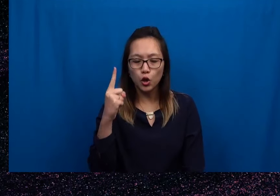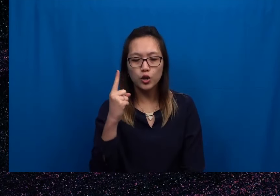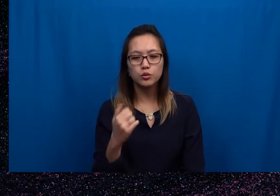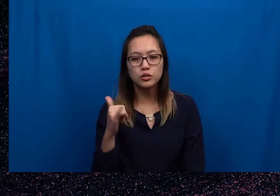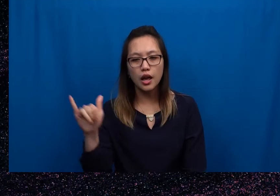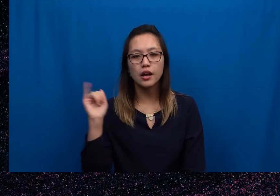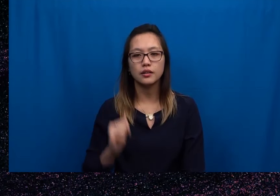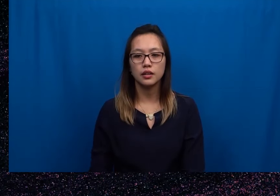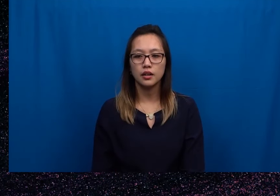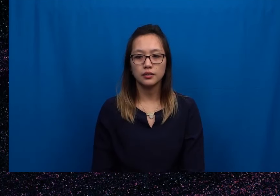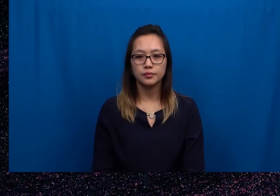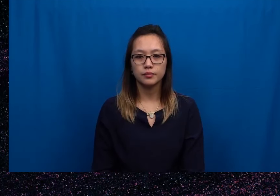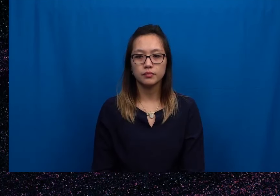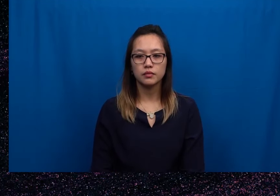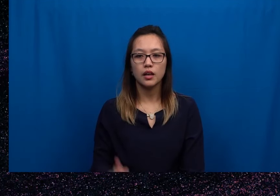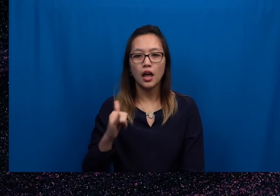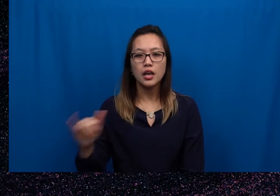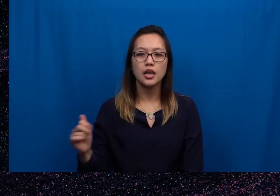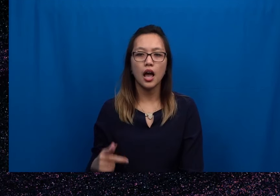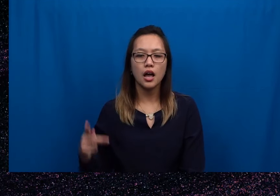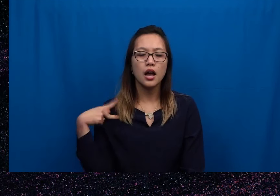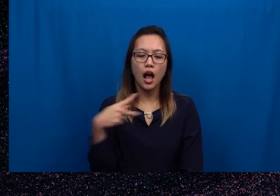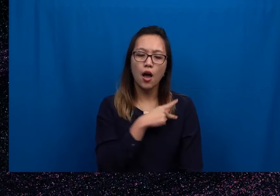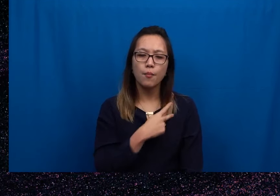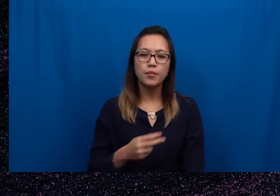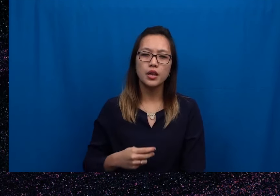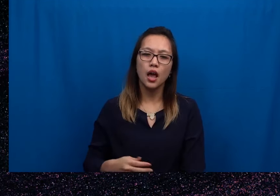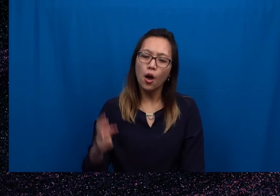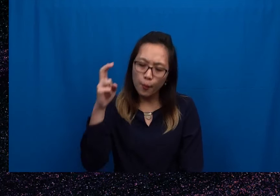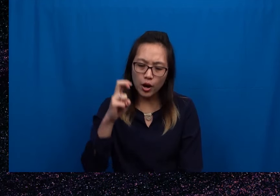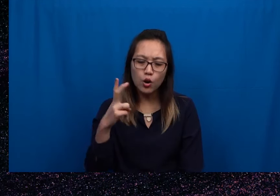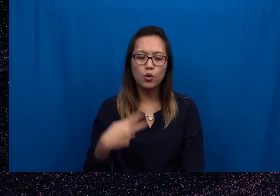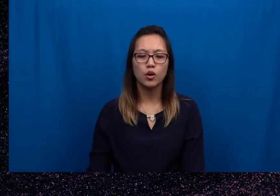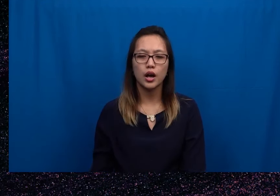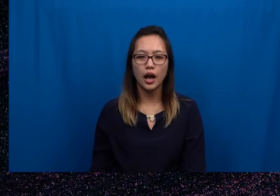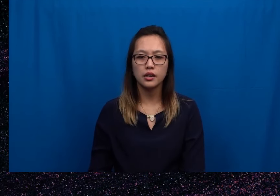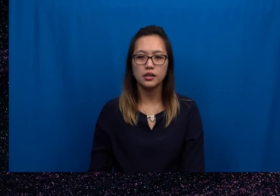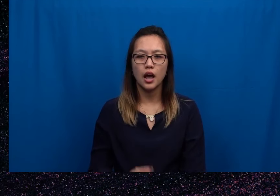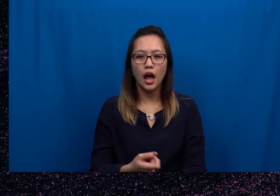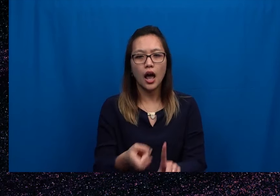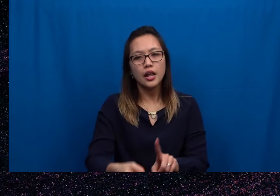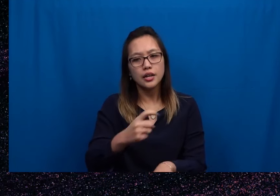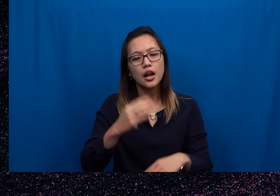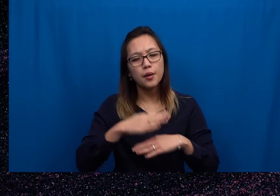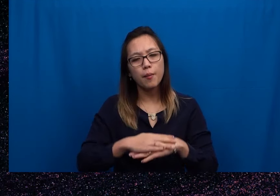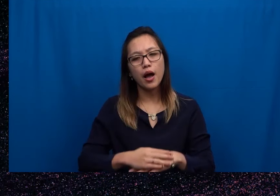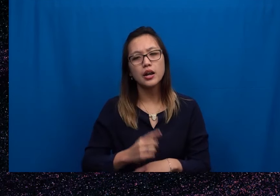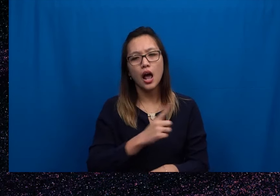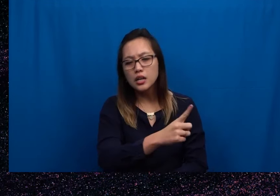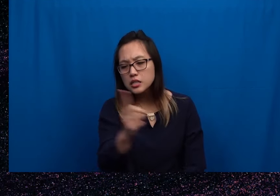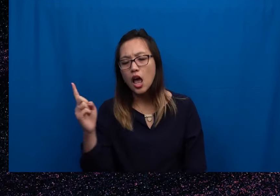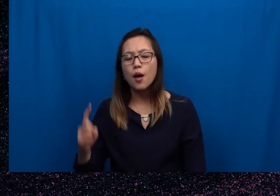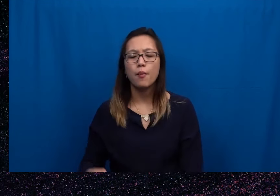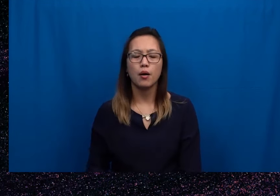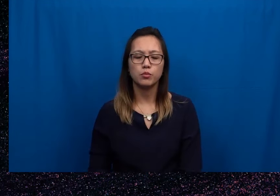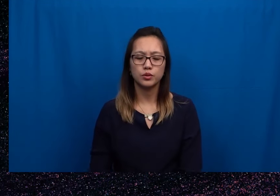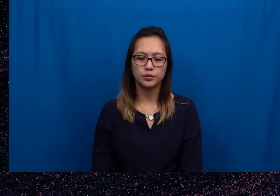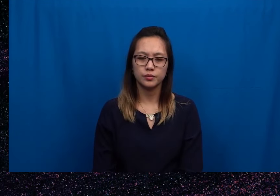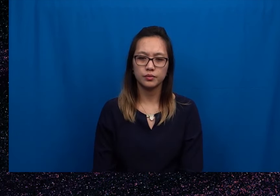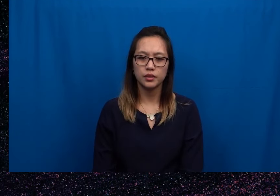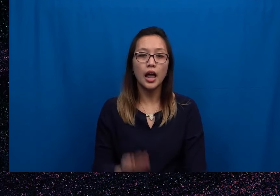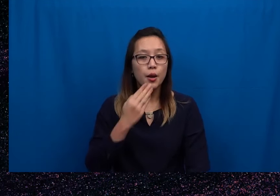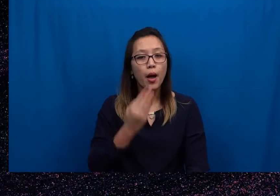pribadi yang kami ingini, yang kami perlukan lebih daripada siapapun dan apapun Tuhan. Terima kasih